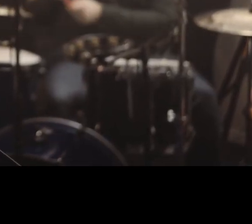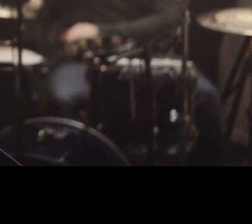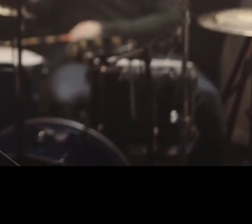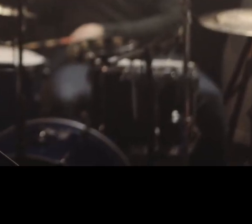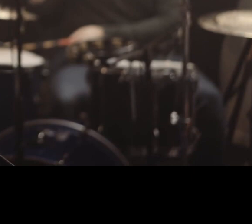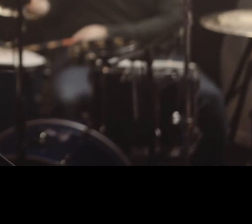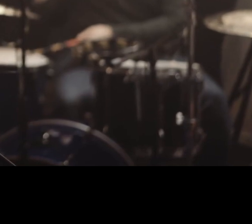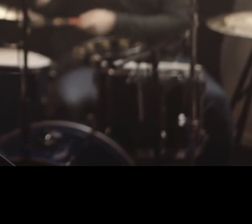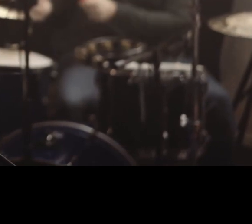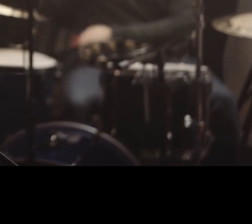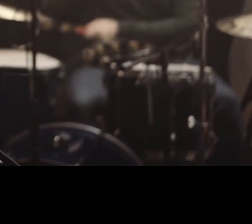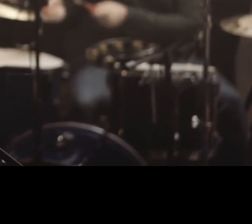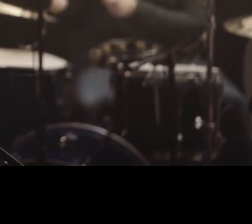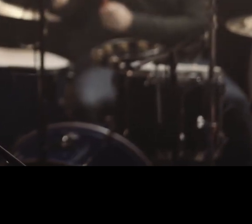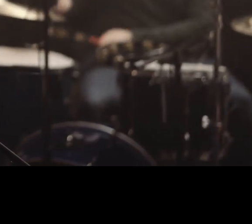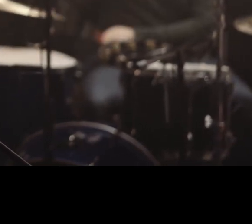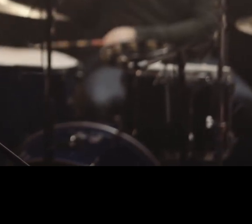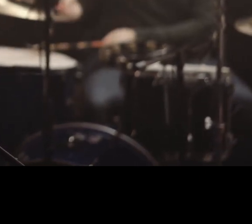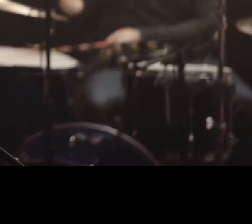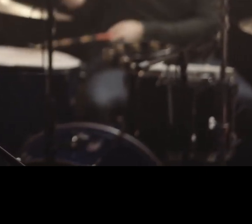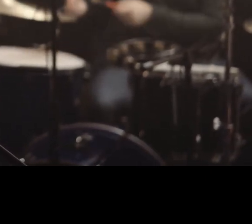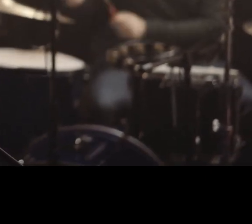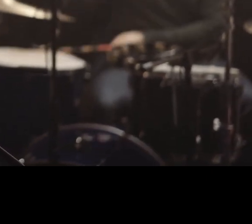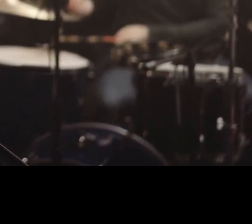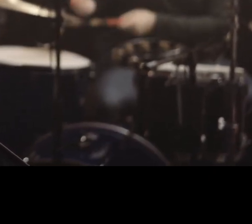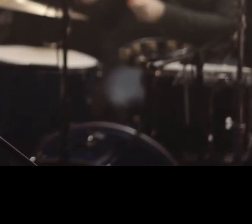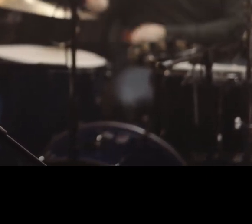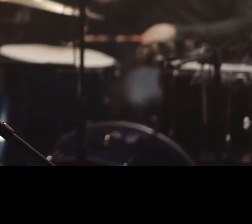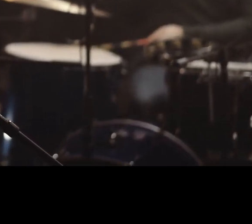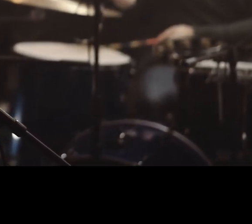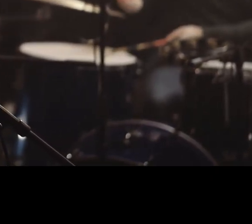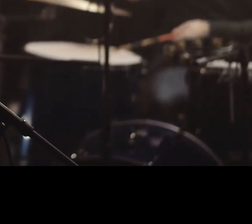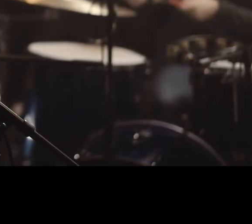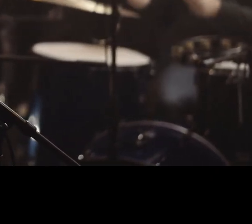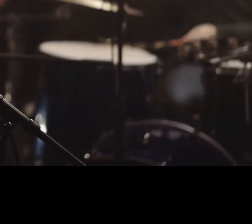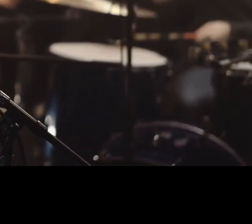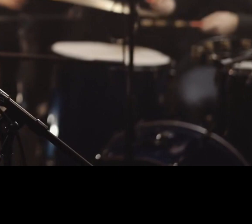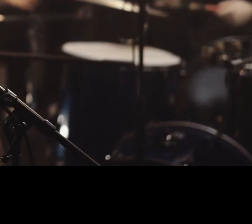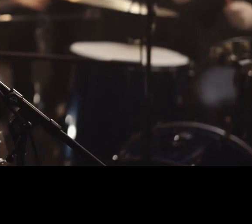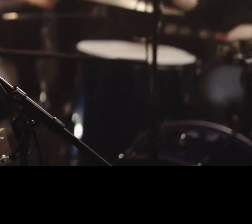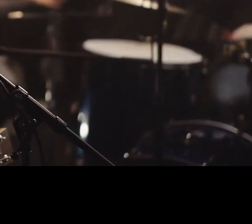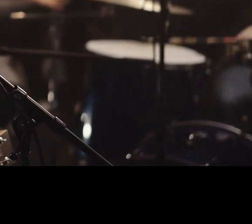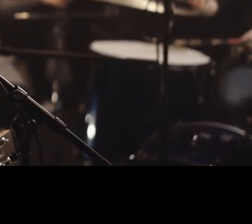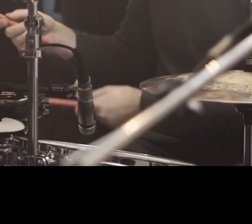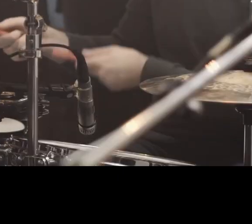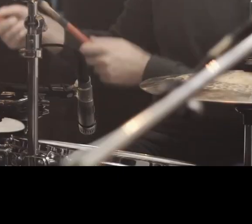ne bi gledao svoje rane i boli,